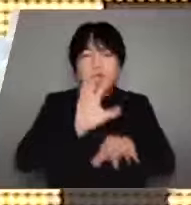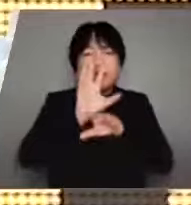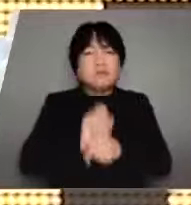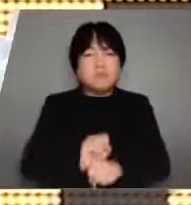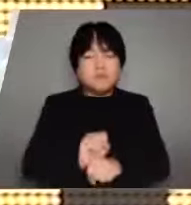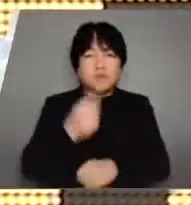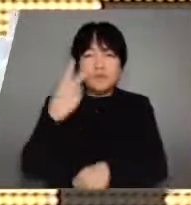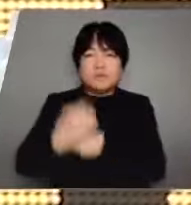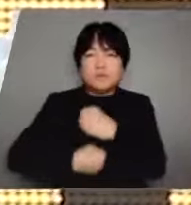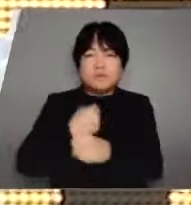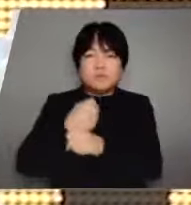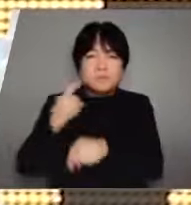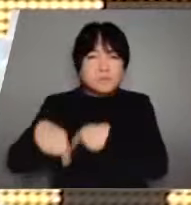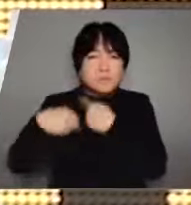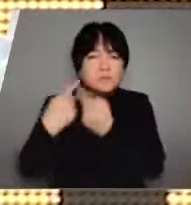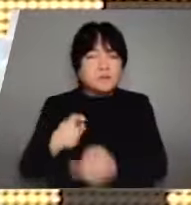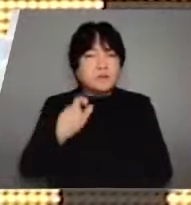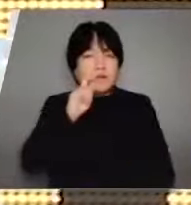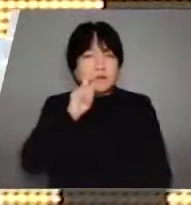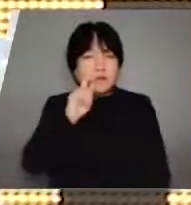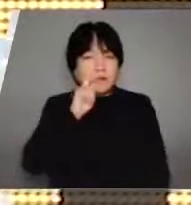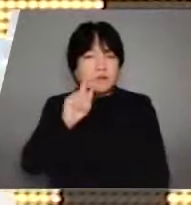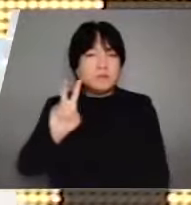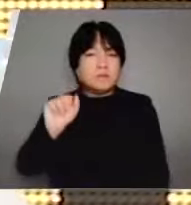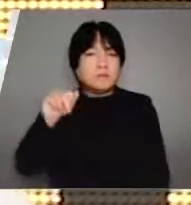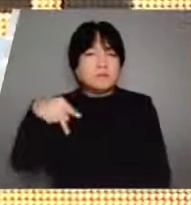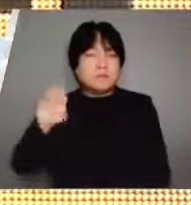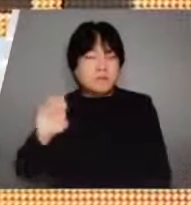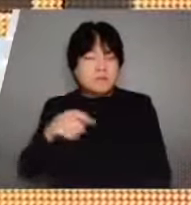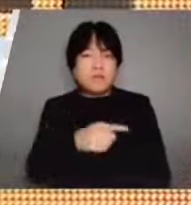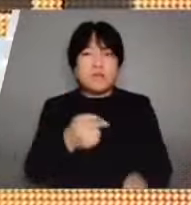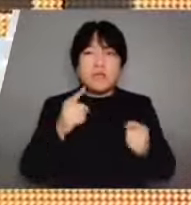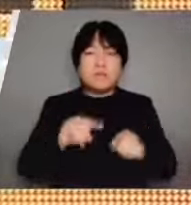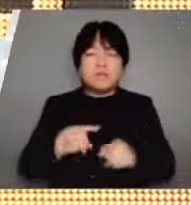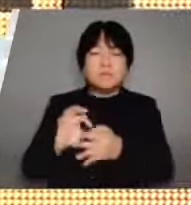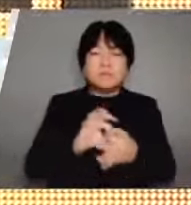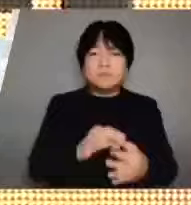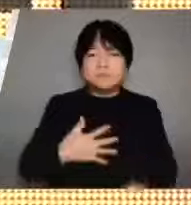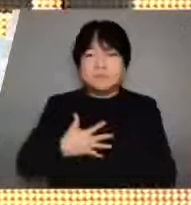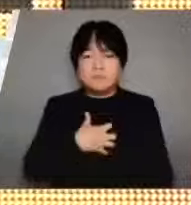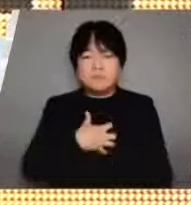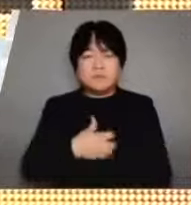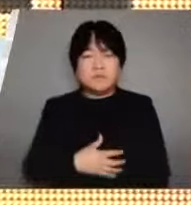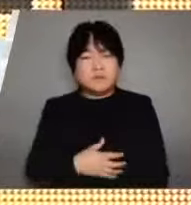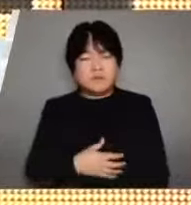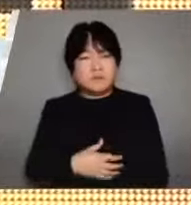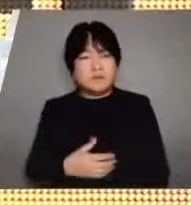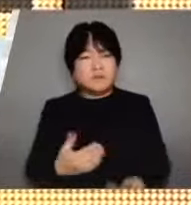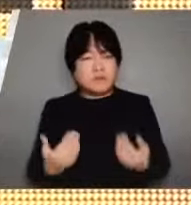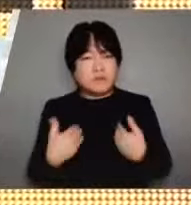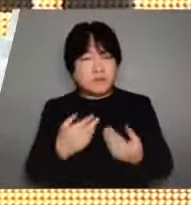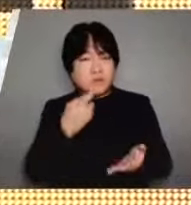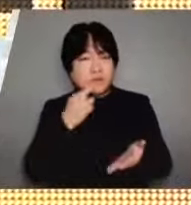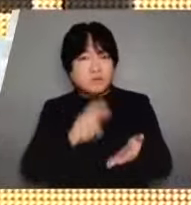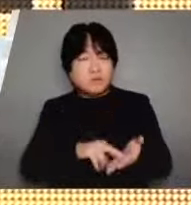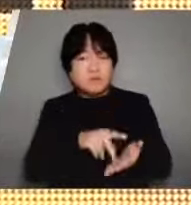siya atakihin sa puso. If you will read the case report, nakita, 2 vessel block, no, Dr. Limpin,